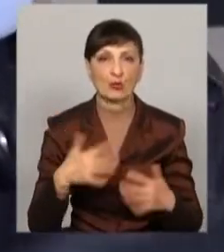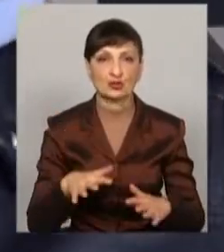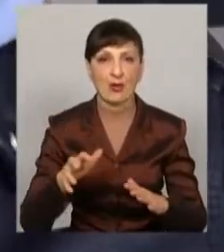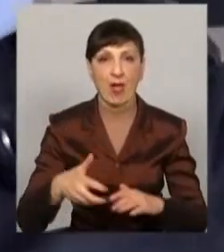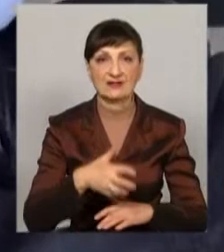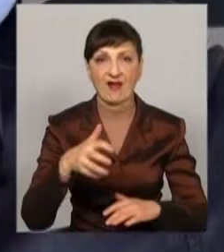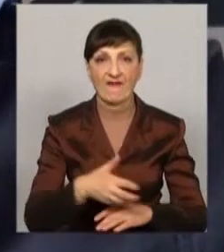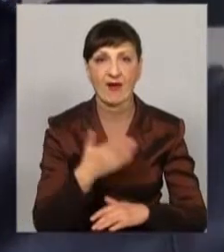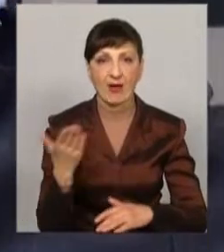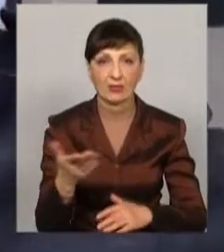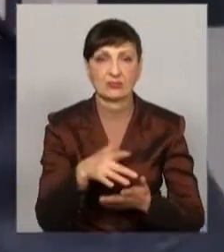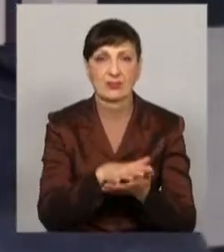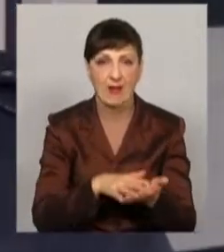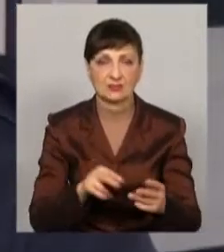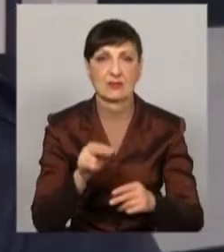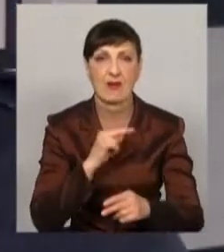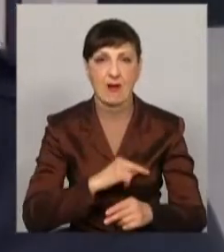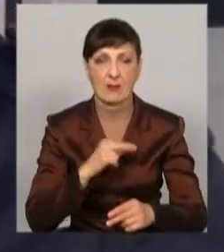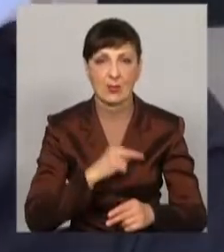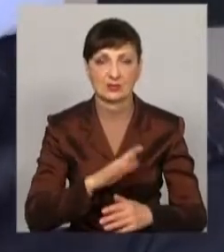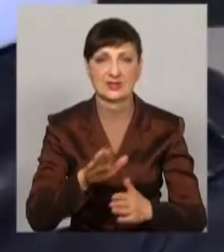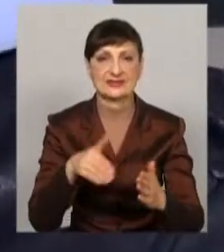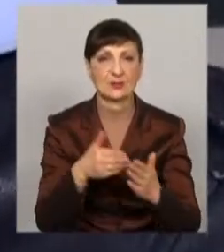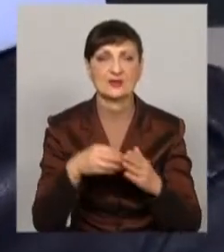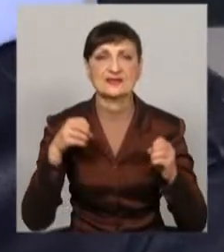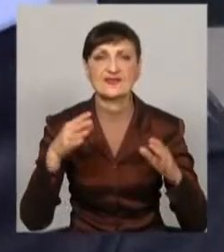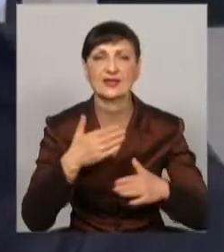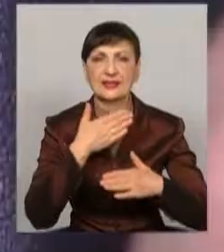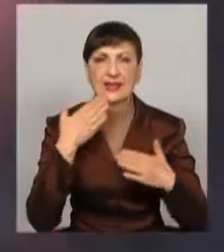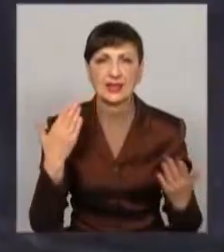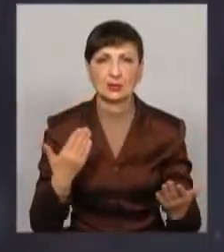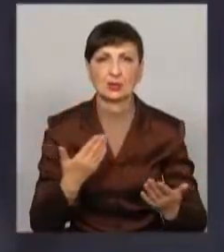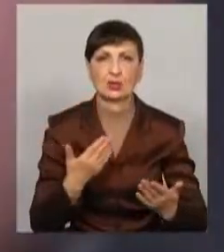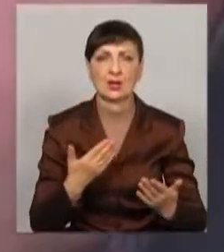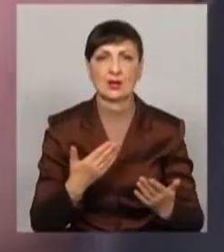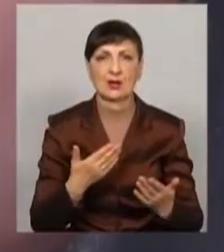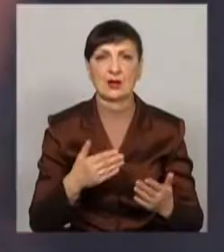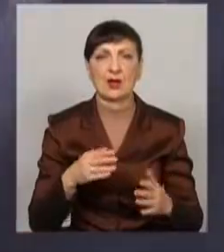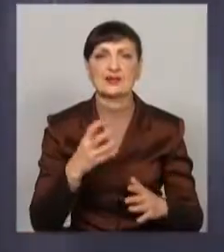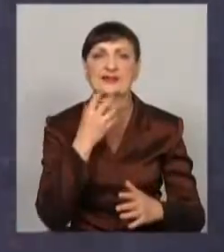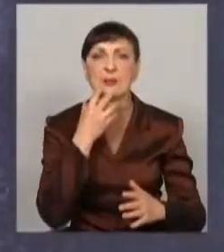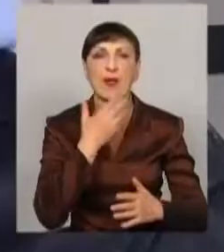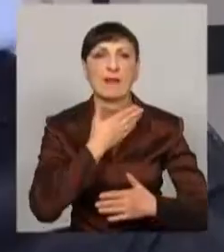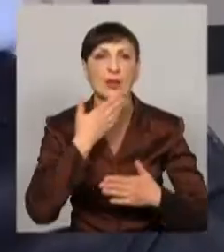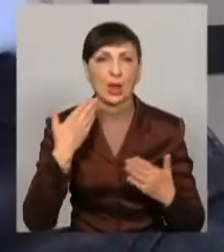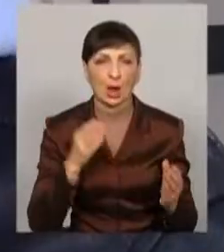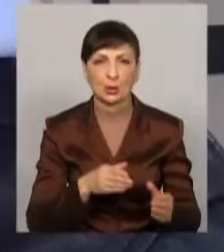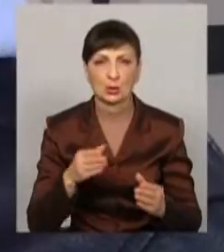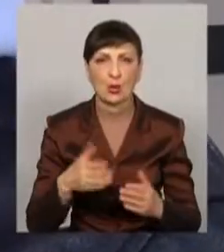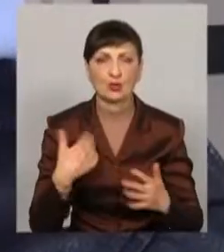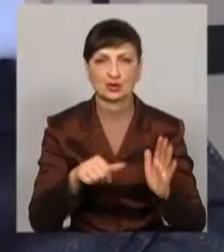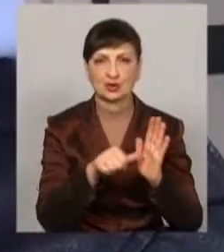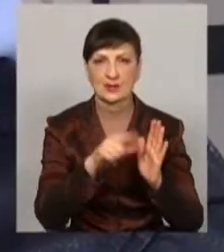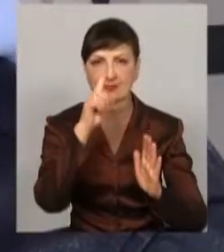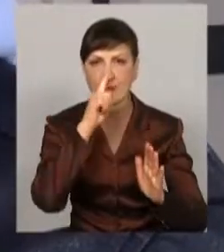Экскаваторы проводят работы. До сих пор ни света, ни тепла, ничего. Идет шестой